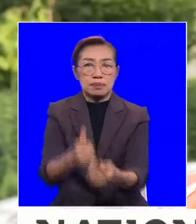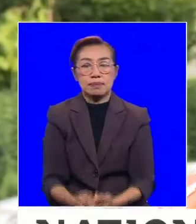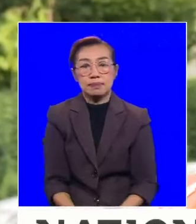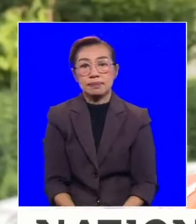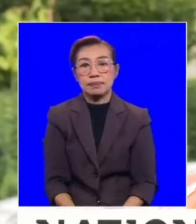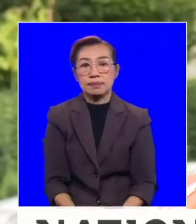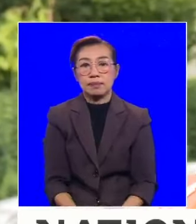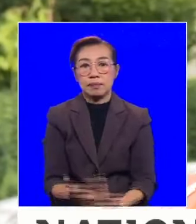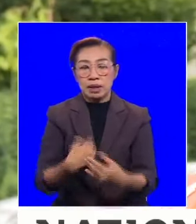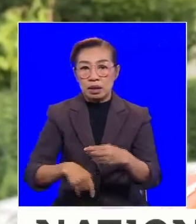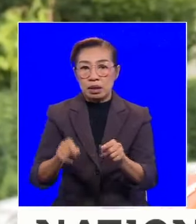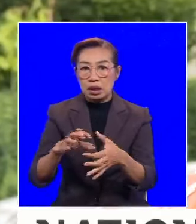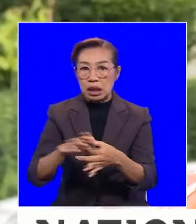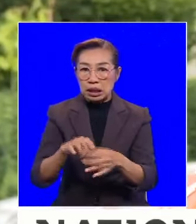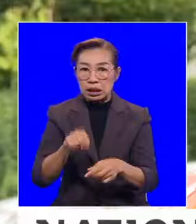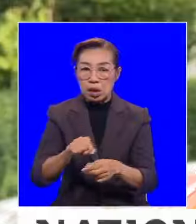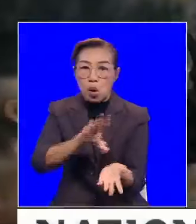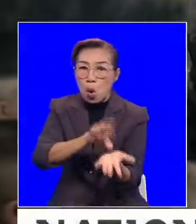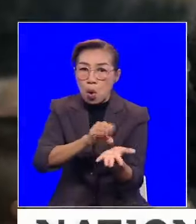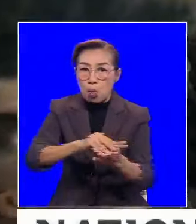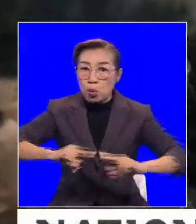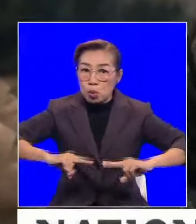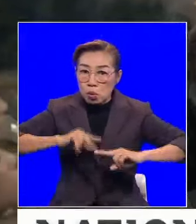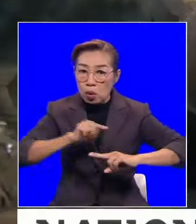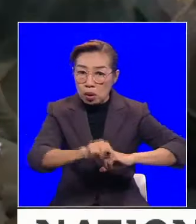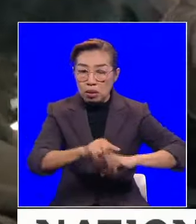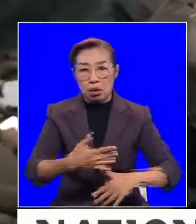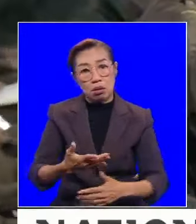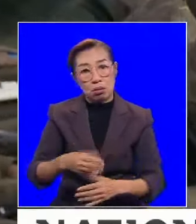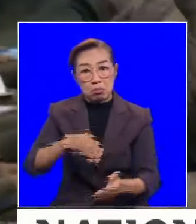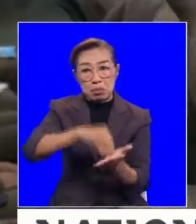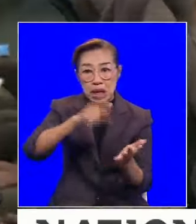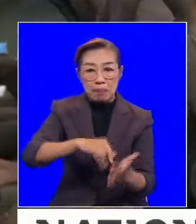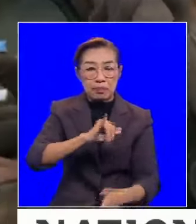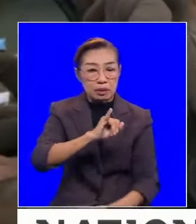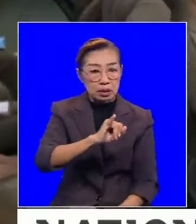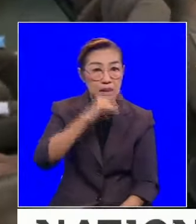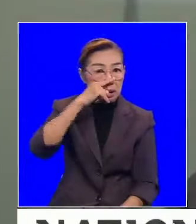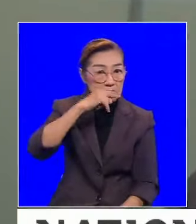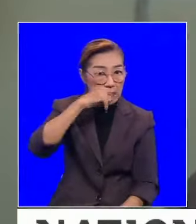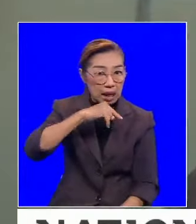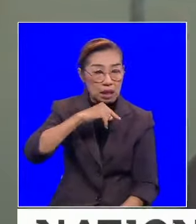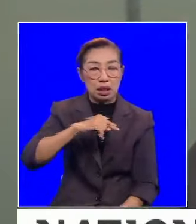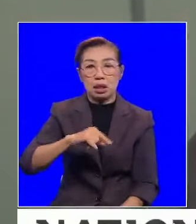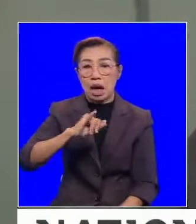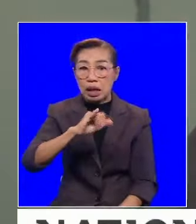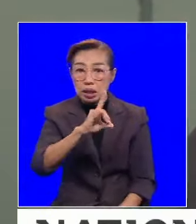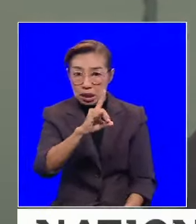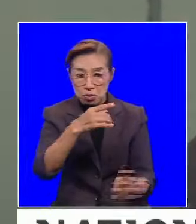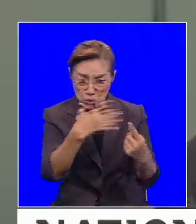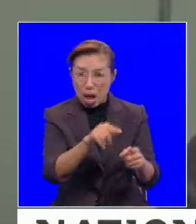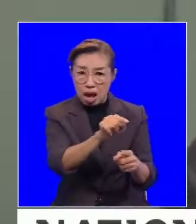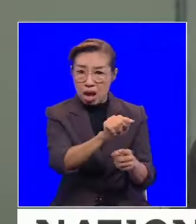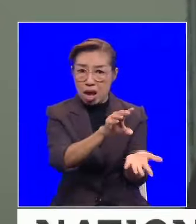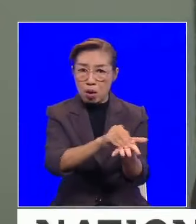ของข้อมูลจะยังไงดีครับไทย ID จะยังไงเชื่อมกับทางรัฐไหมแล้วถ้าจะทำระบบจะยังไงเพราะ